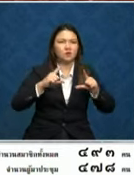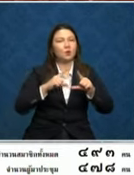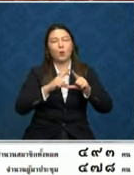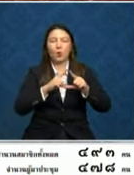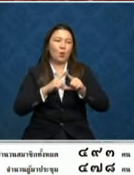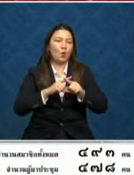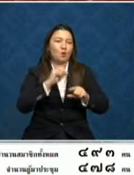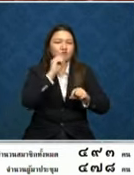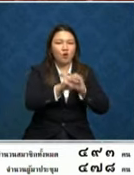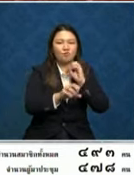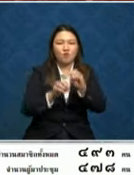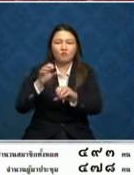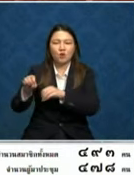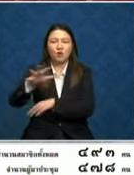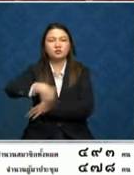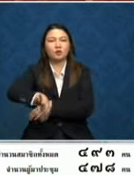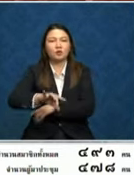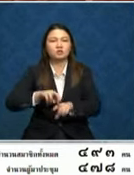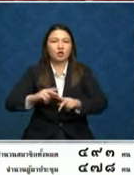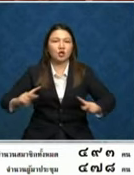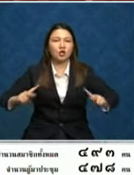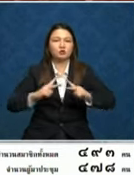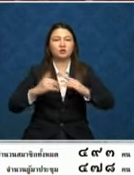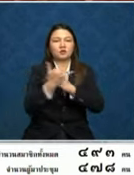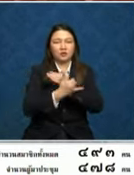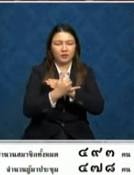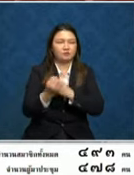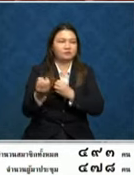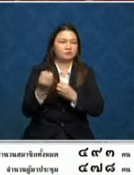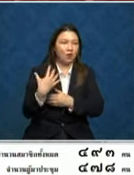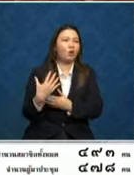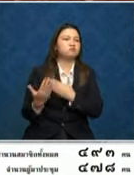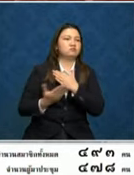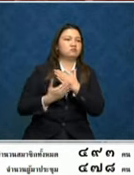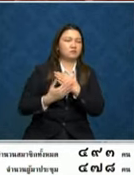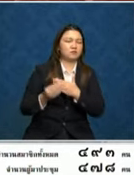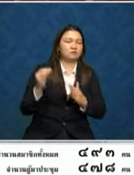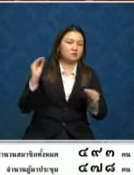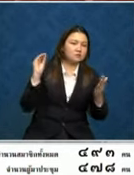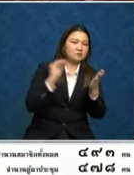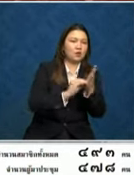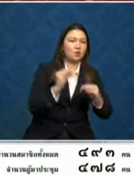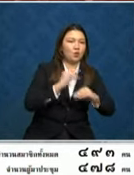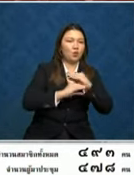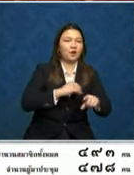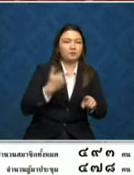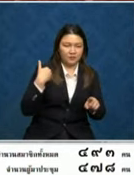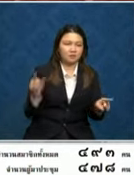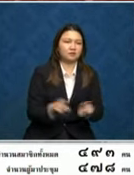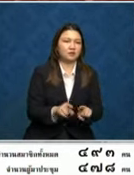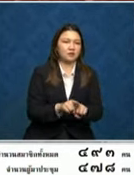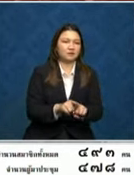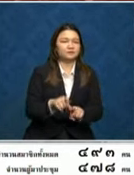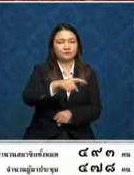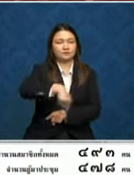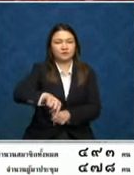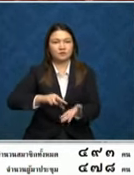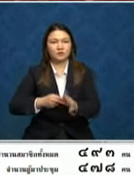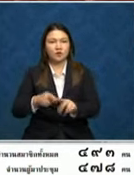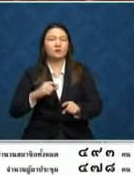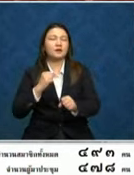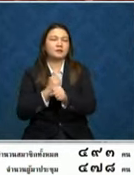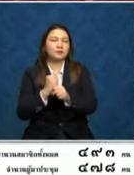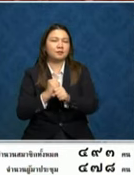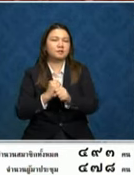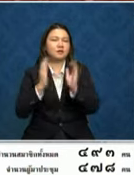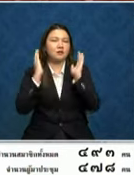วยงานค่ะไม่เว้นแม้แต่กระทรวงการต่างประเทศหรืองบประมาณค่ะที่ใช้ไปในการเสริมสร้างภาพลักษณ์และความนิ